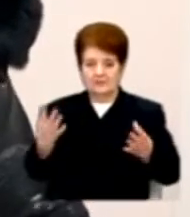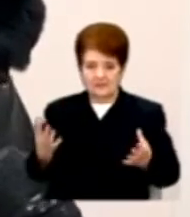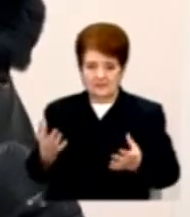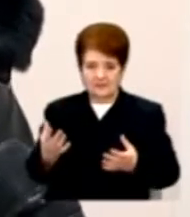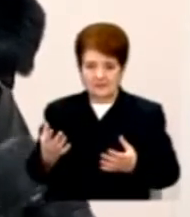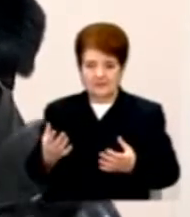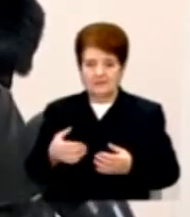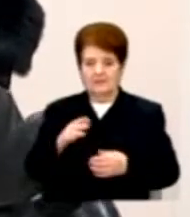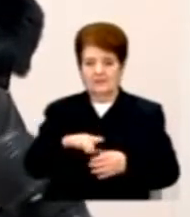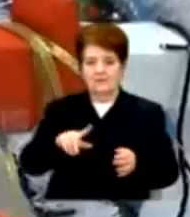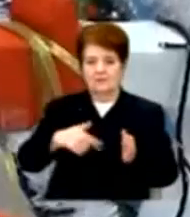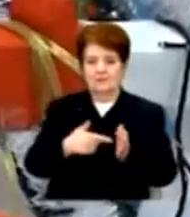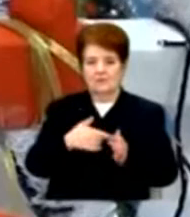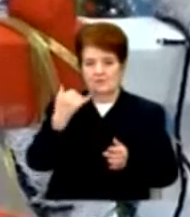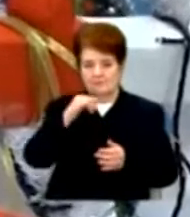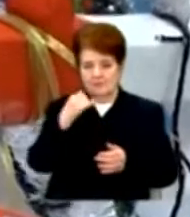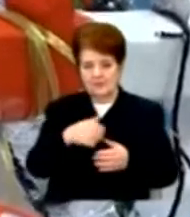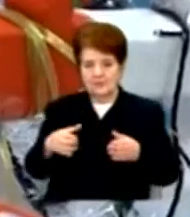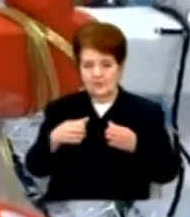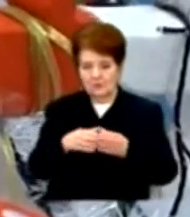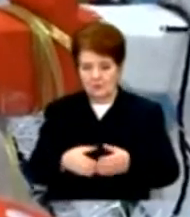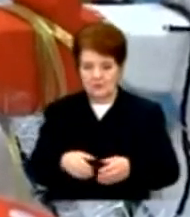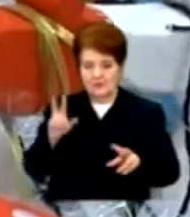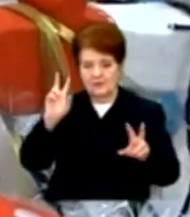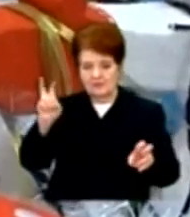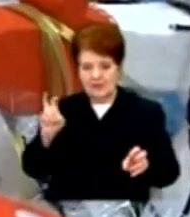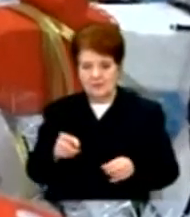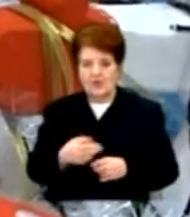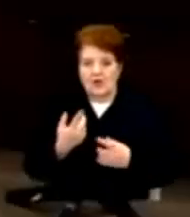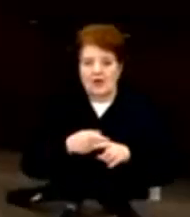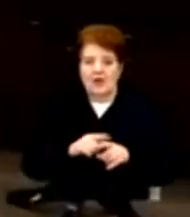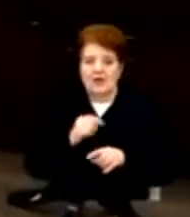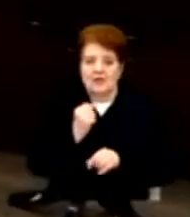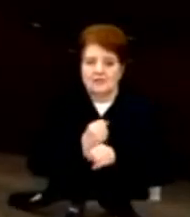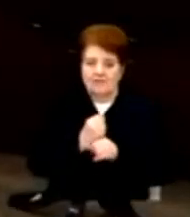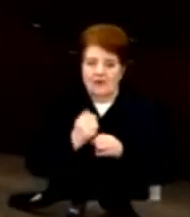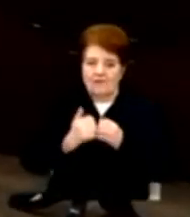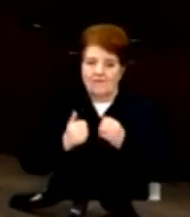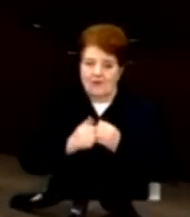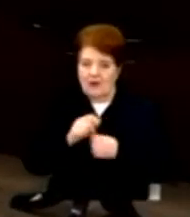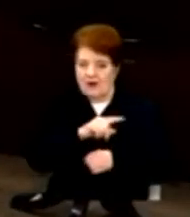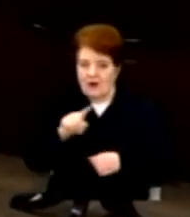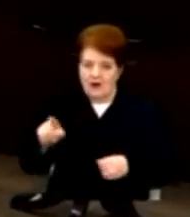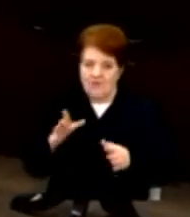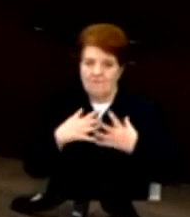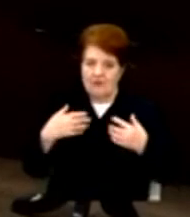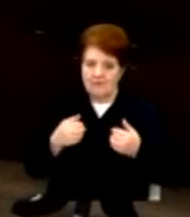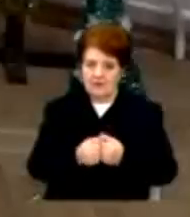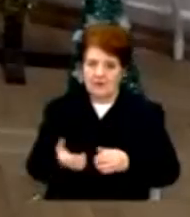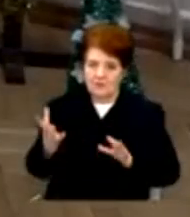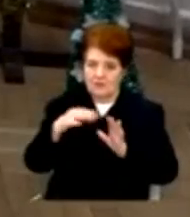din municipiul Bălț se pregătesc frumoase expoziții tematice care se fac cu implicarea familiei, cu implicarea părinților,